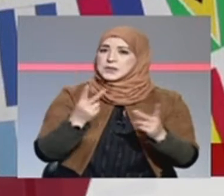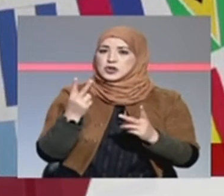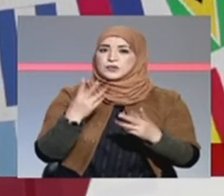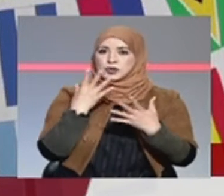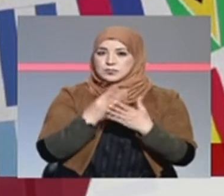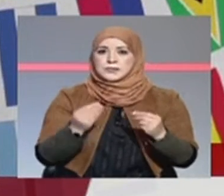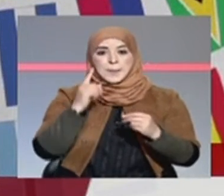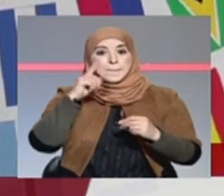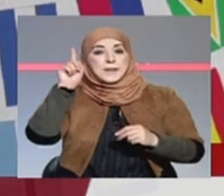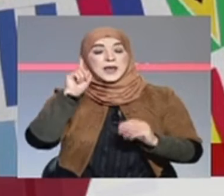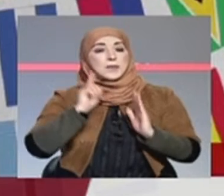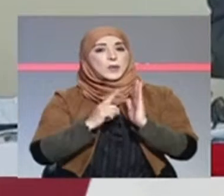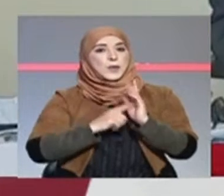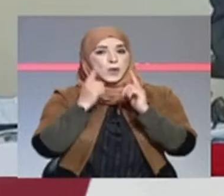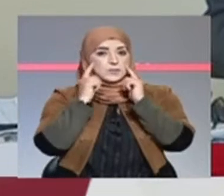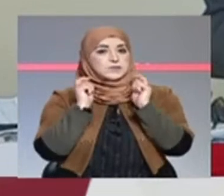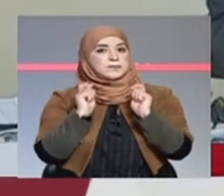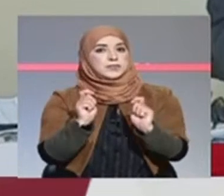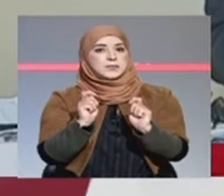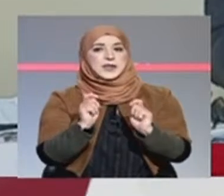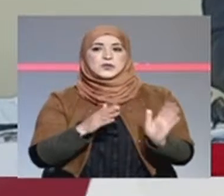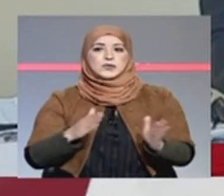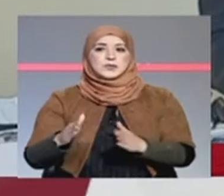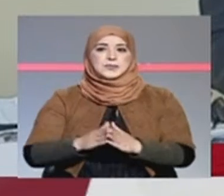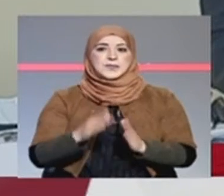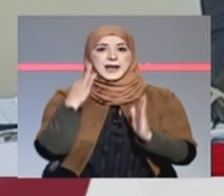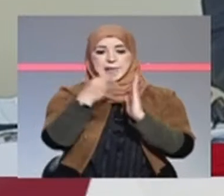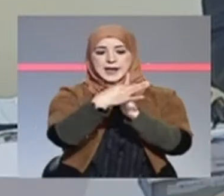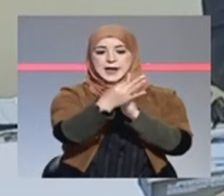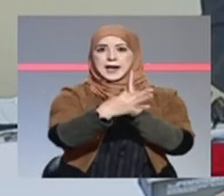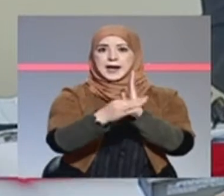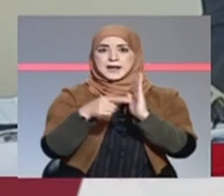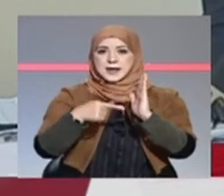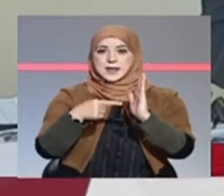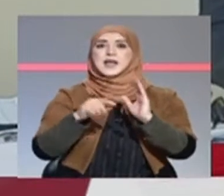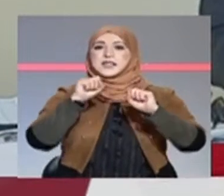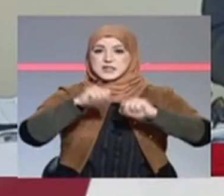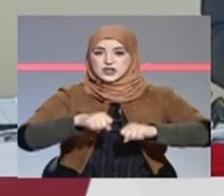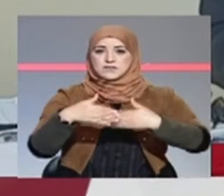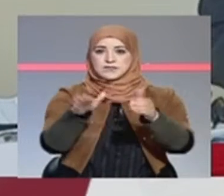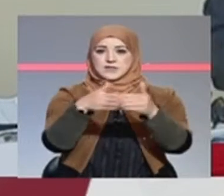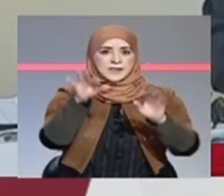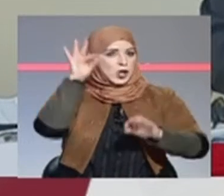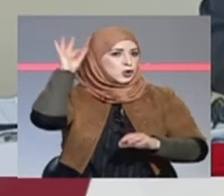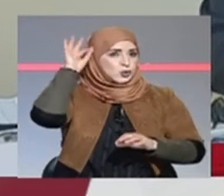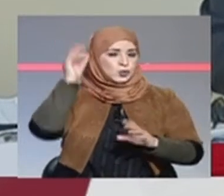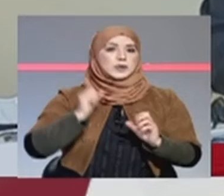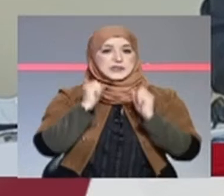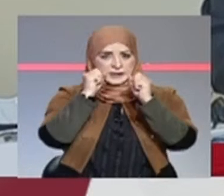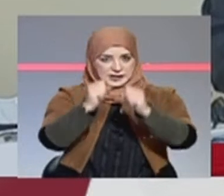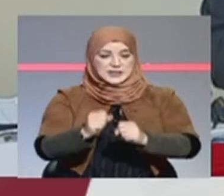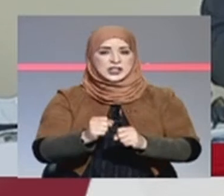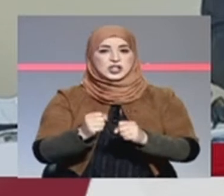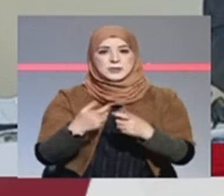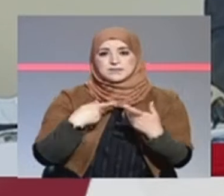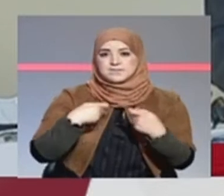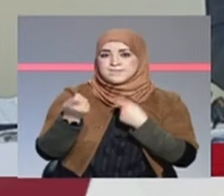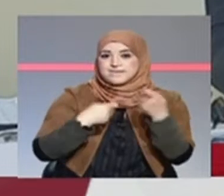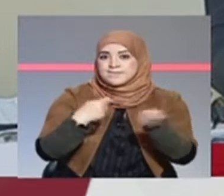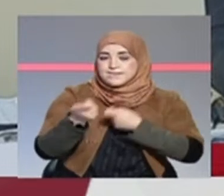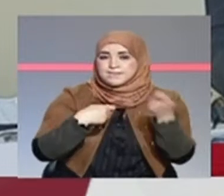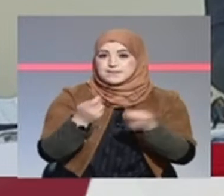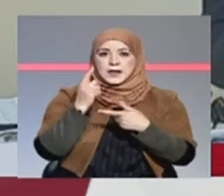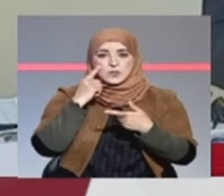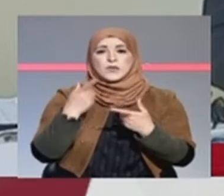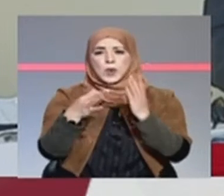بشروط ربما يفتح الباب لتونس لان تدخل للسوق الماليه الدوليه وتقترب